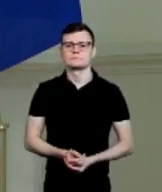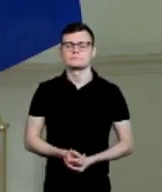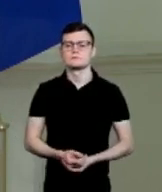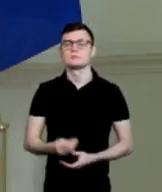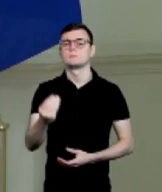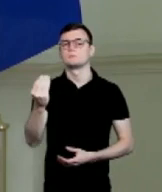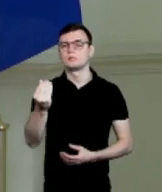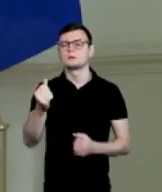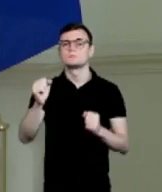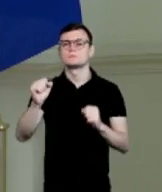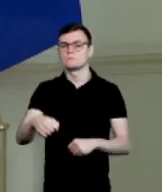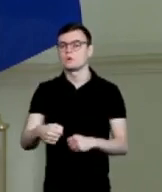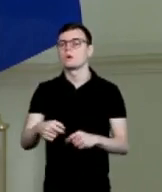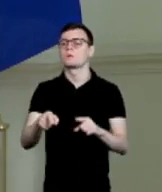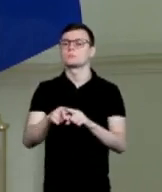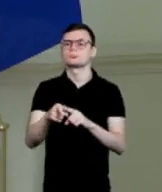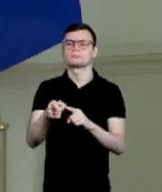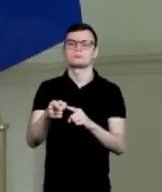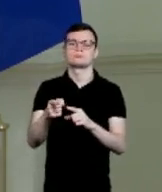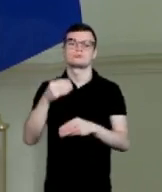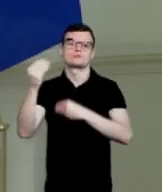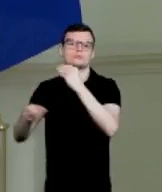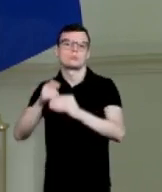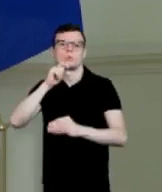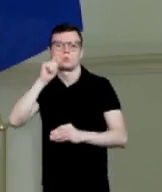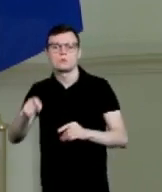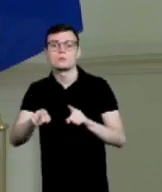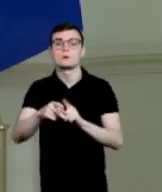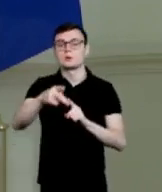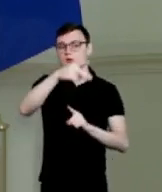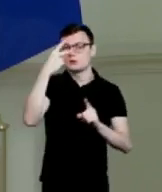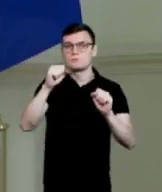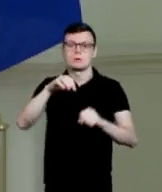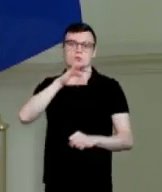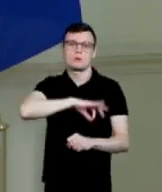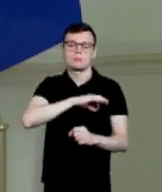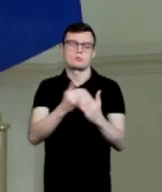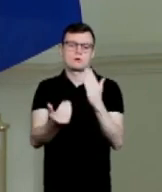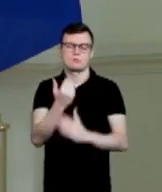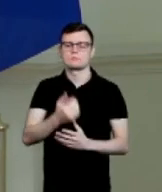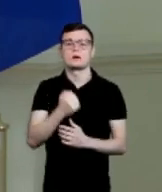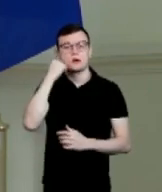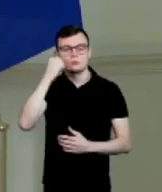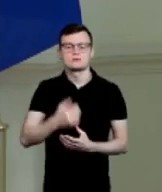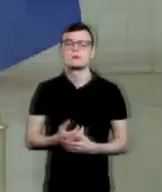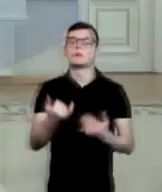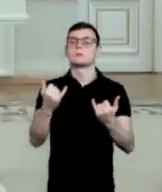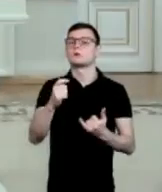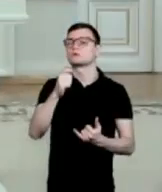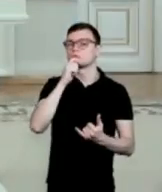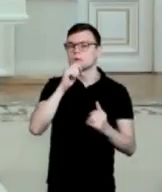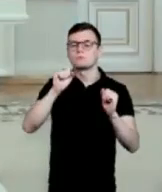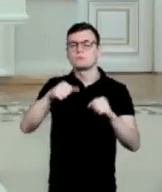pinigai galėtų pradėti plaukti į Ukrainą ir Lietuvą remiantis šiuo naujuoju atnaujintųjų planu. Dėkoju. Ačiū. Kviečiu žiniasklaidos atstovus